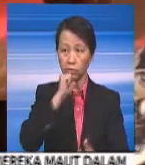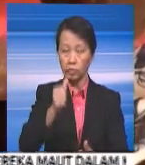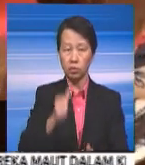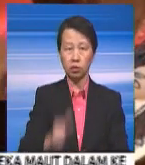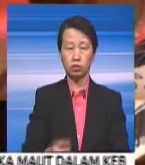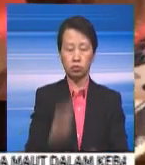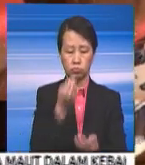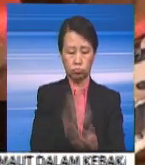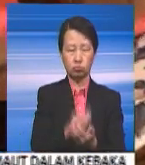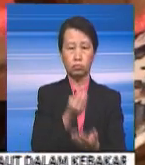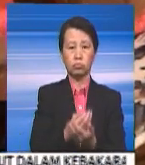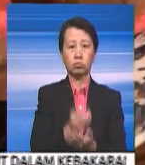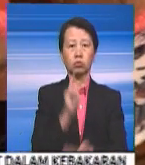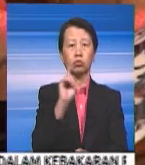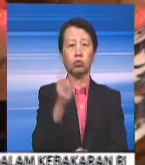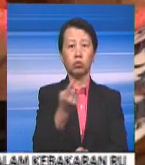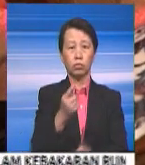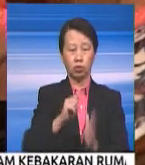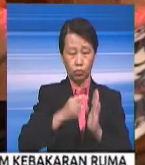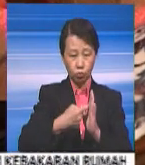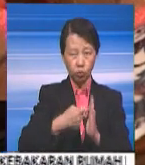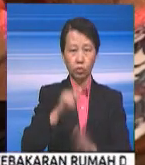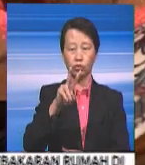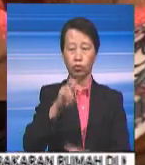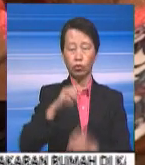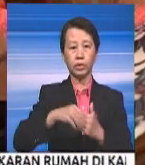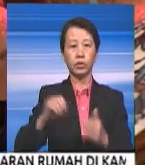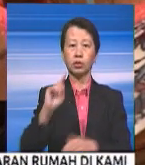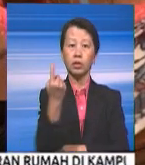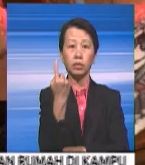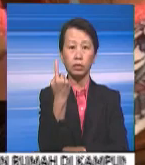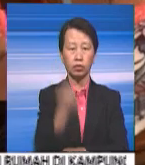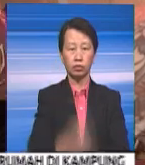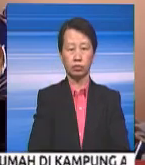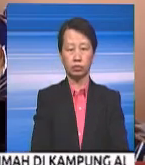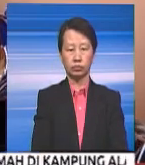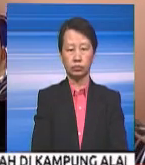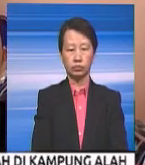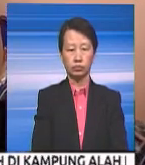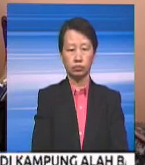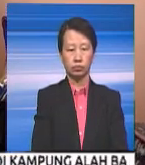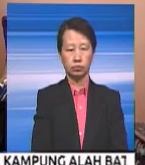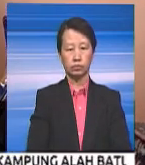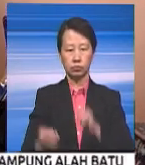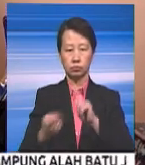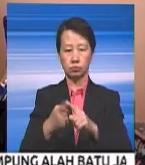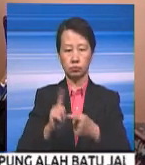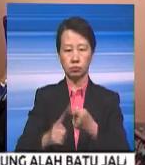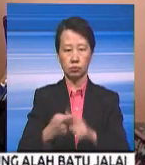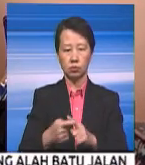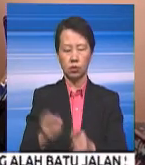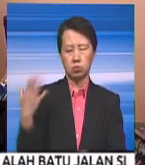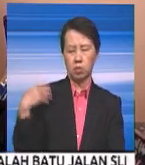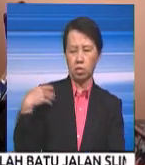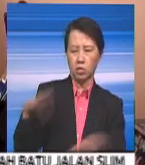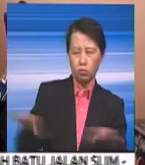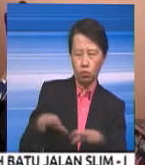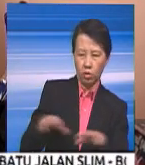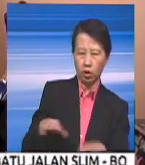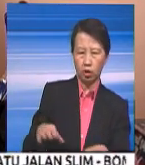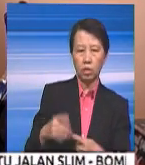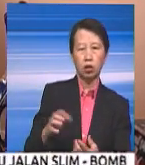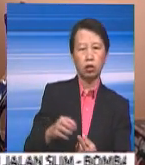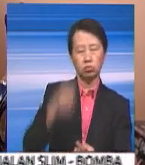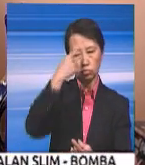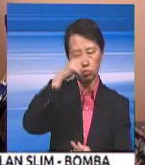modal permulaannya hanya RM20. Saya tanya kawan-kawan, kata, eh buatlah because this is Chinese